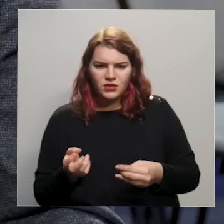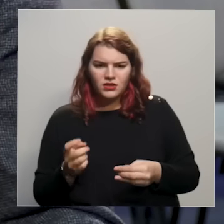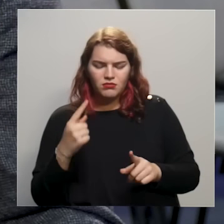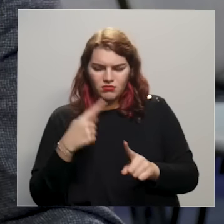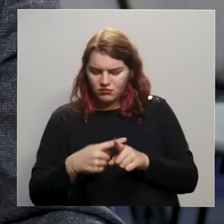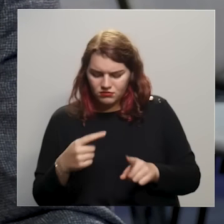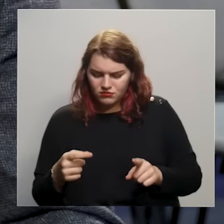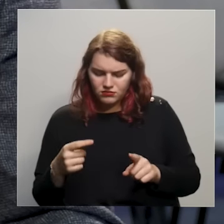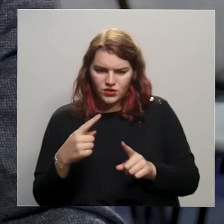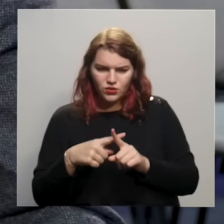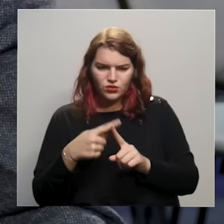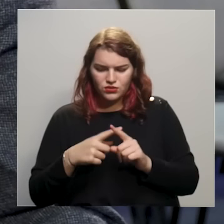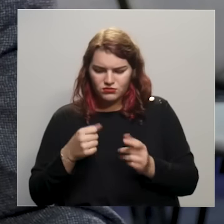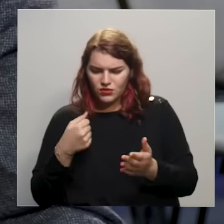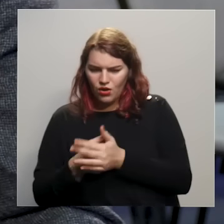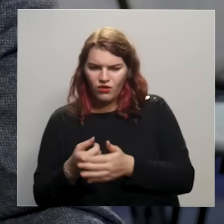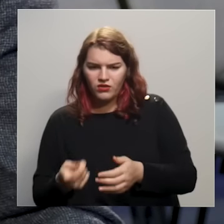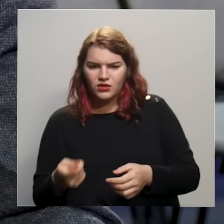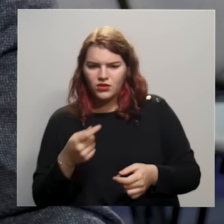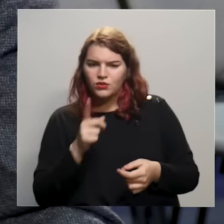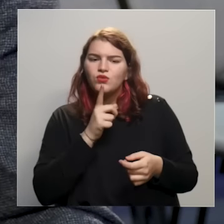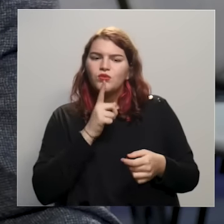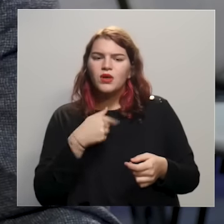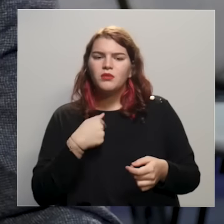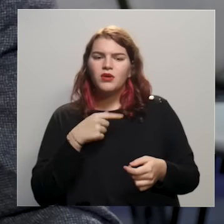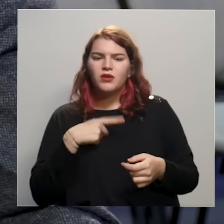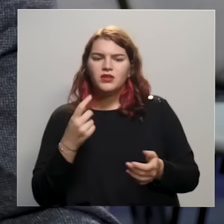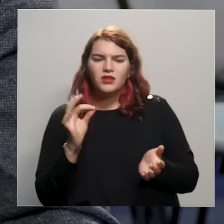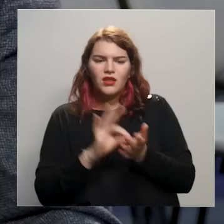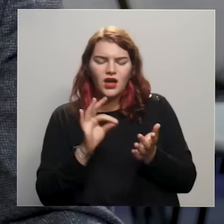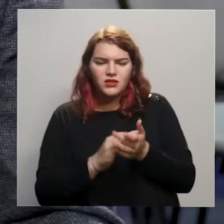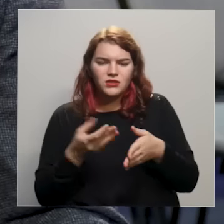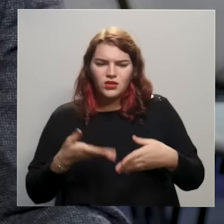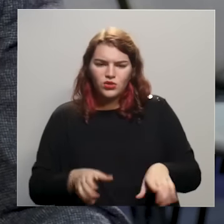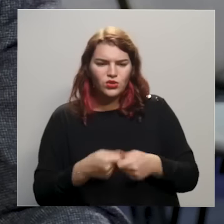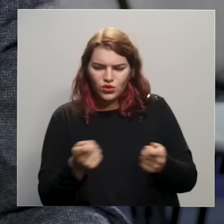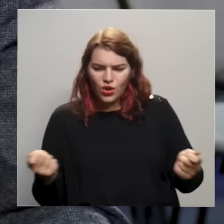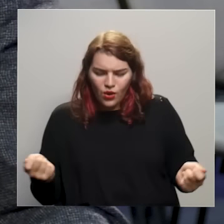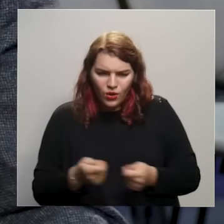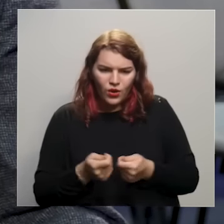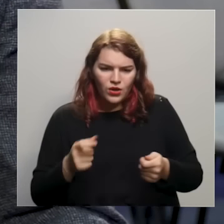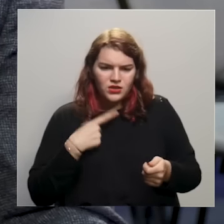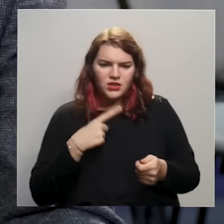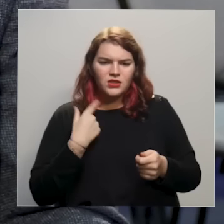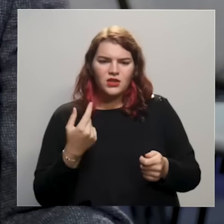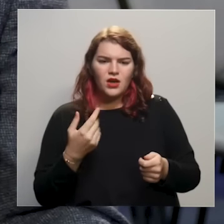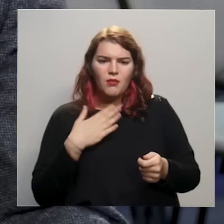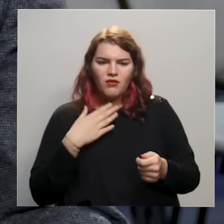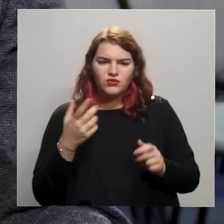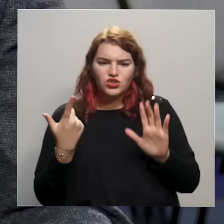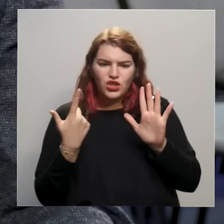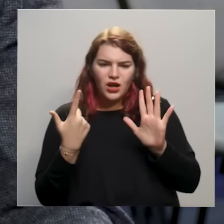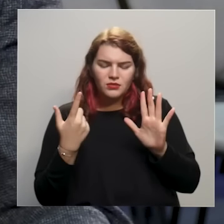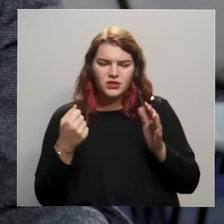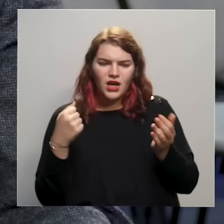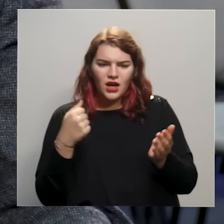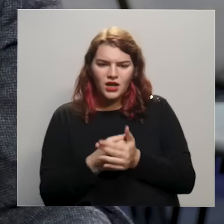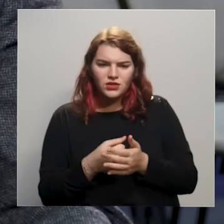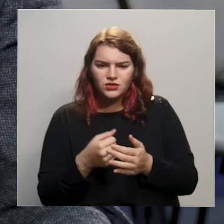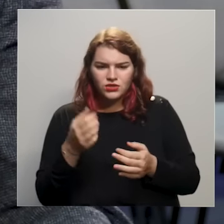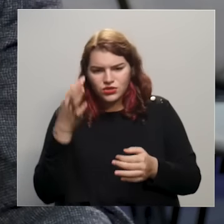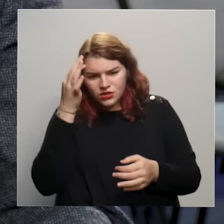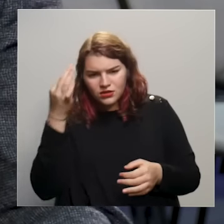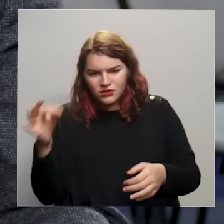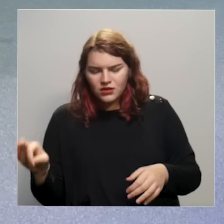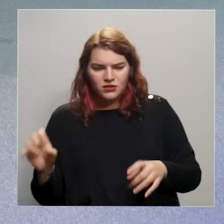crucea asta. Nicule, numele meu pe cruce, data nașterii și tot absolut. Eu am avut 7 accidente, wow, și nu mi-a căzut un fir de